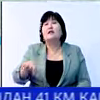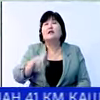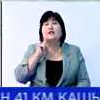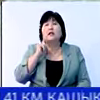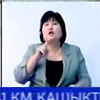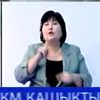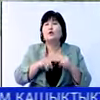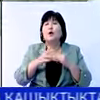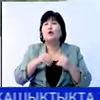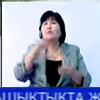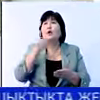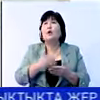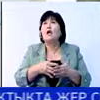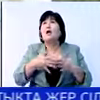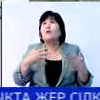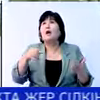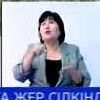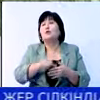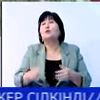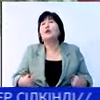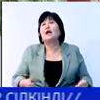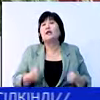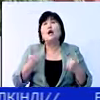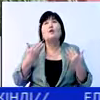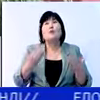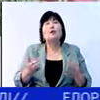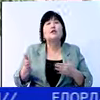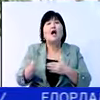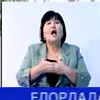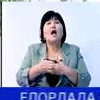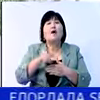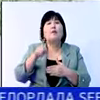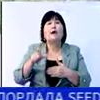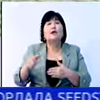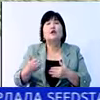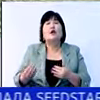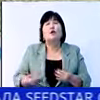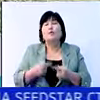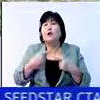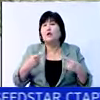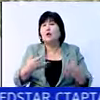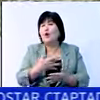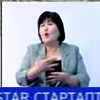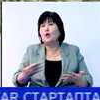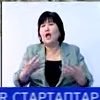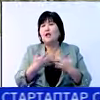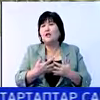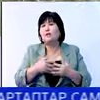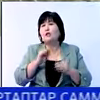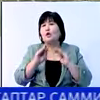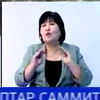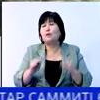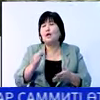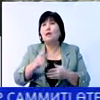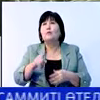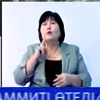туған топырақтың құндылығын барынша көрсетуге тырысқан. Мұнда балықшылар өмірінен сыр шертетін түрлі құрал жабдықтар топтамасы бар. Бұл